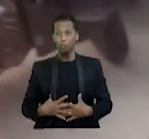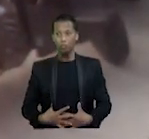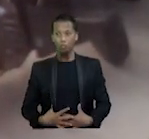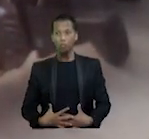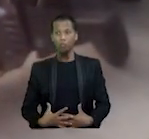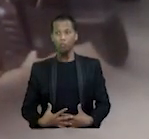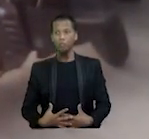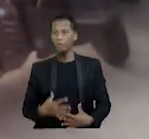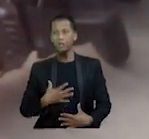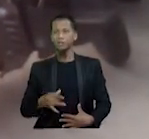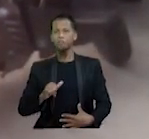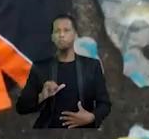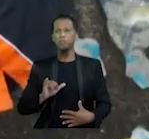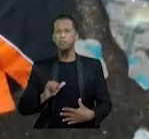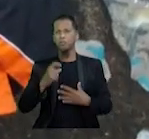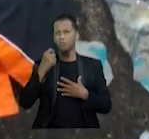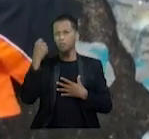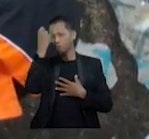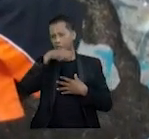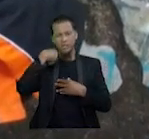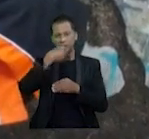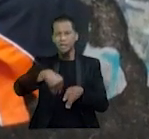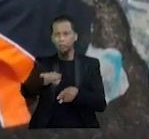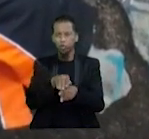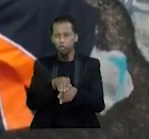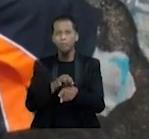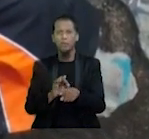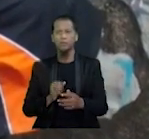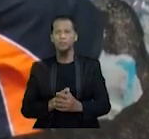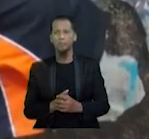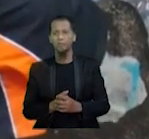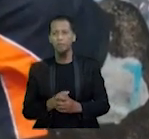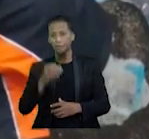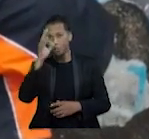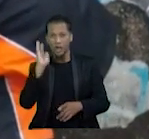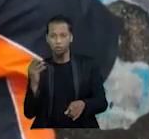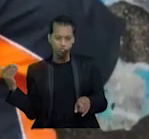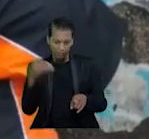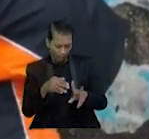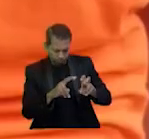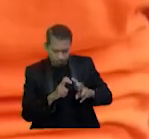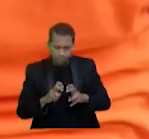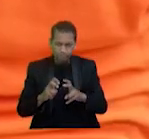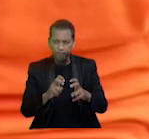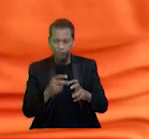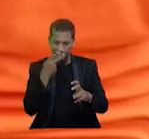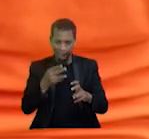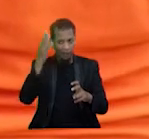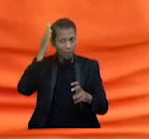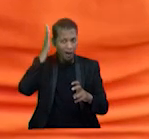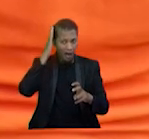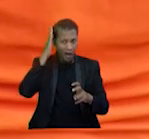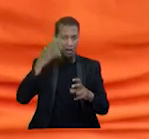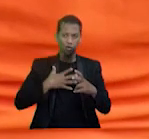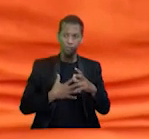Pak, ditutup rapi. Tutup rapi. Polisi yang memeriksa jasad korban mendapati sejumlah luka pada bagian kepala dan luka lebam di